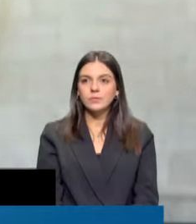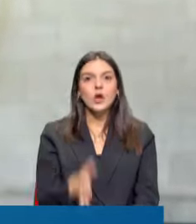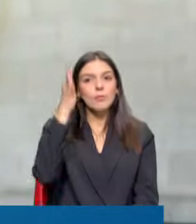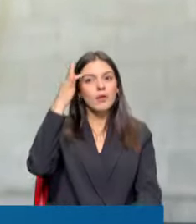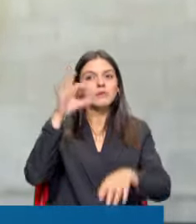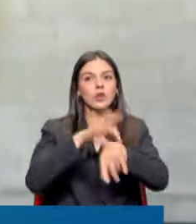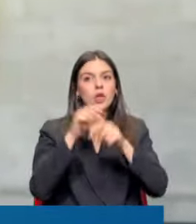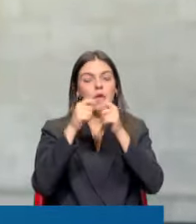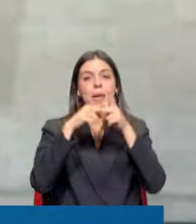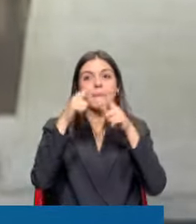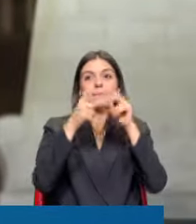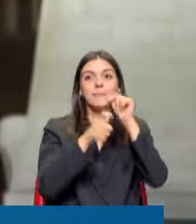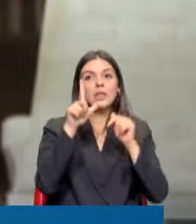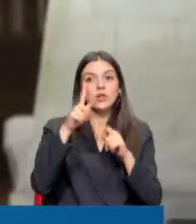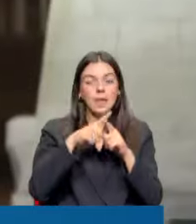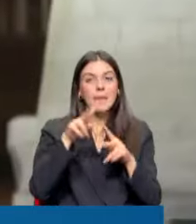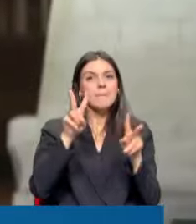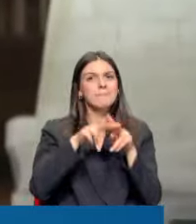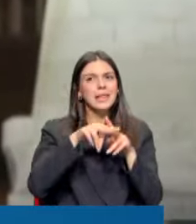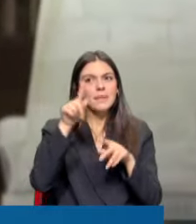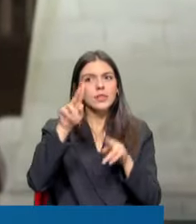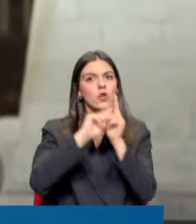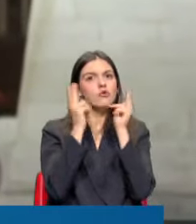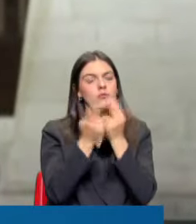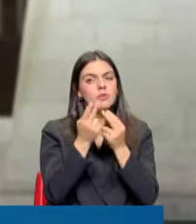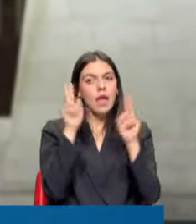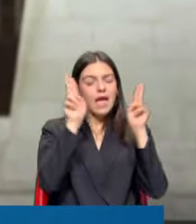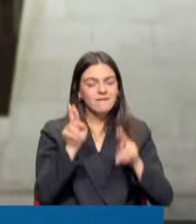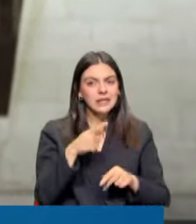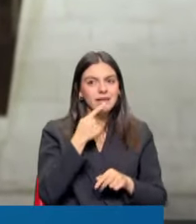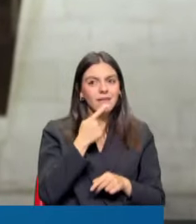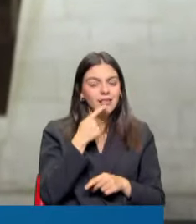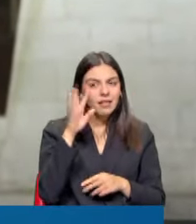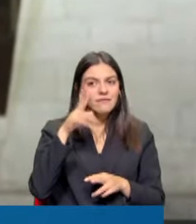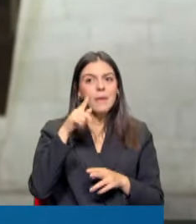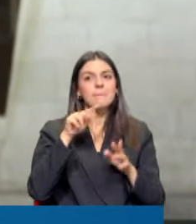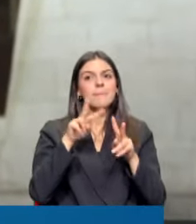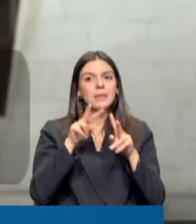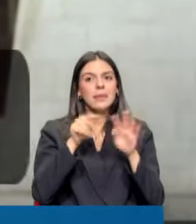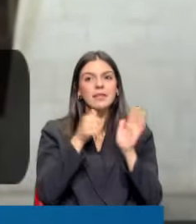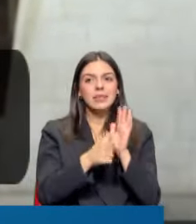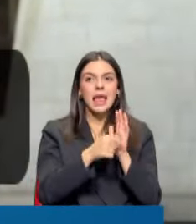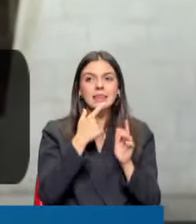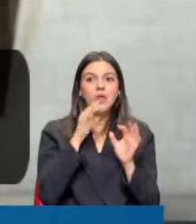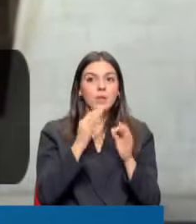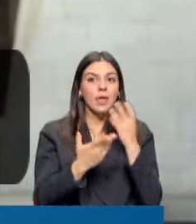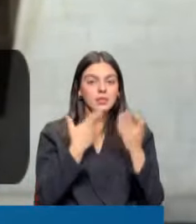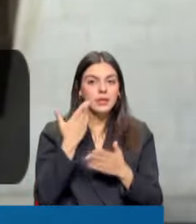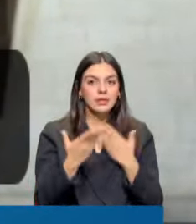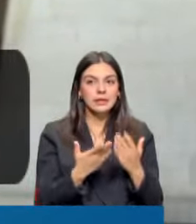Profesör Doktor Betül Tambay matematiğin evrensel dilini ve Anadolu'nun matematik tarihindeki önemini anlattı. Yerli ve